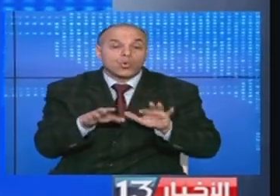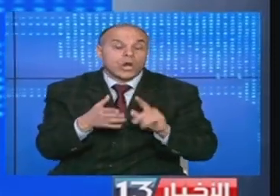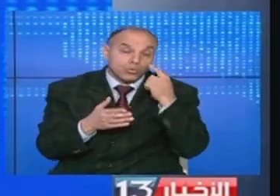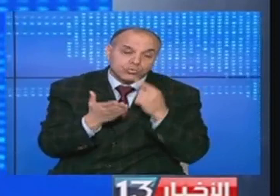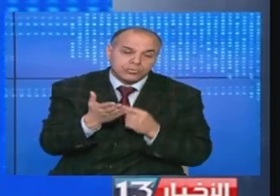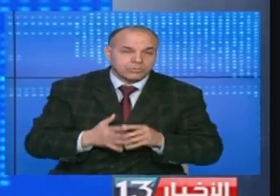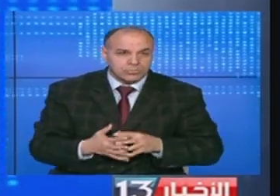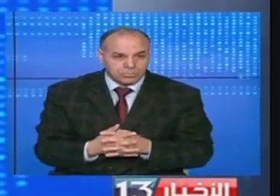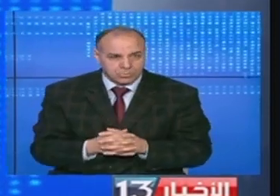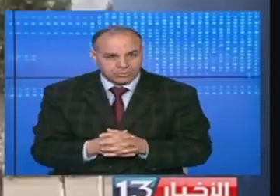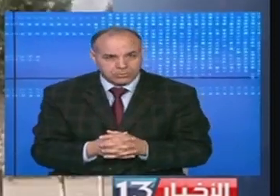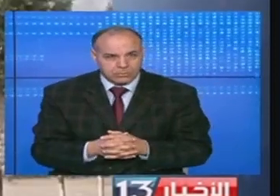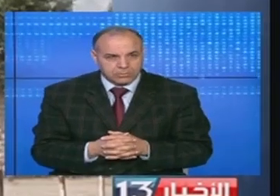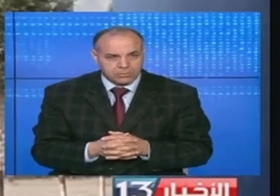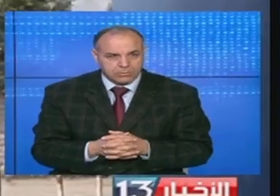يكون